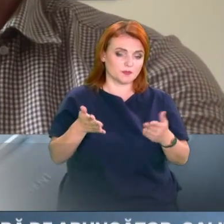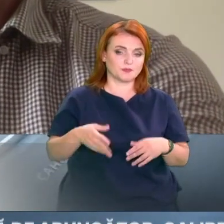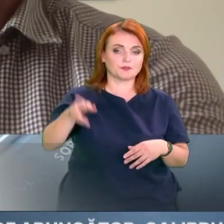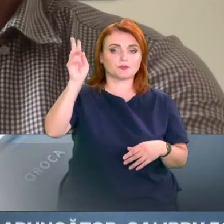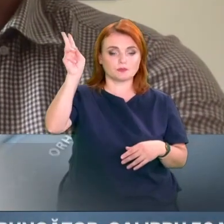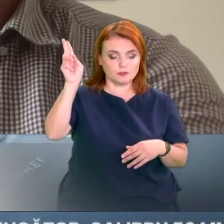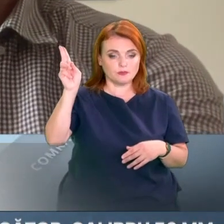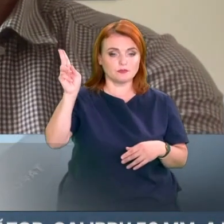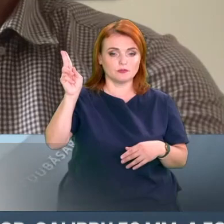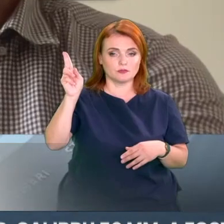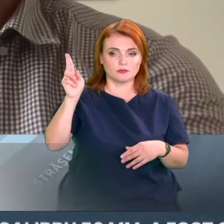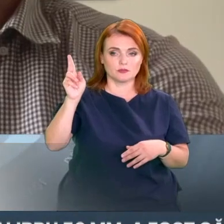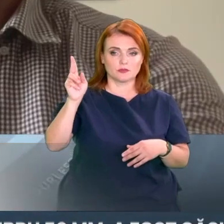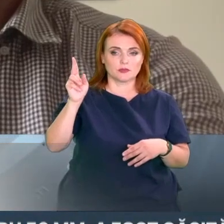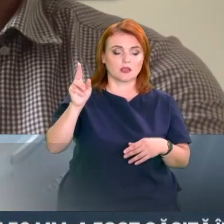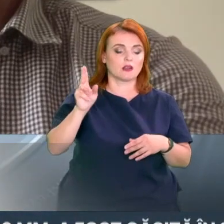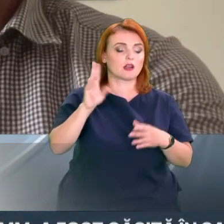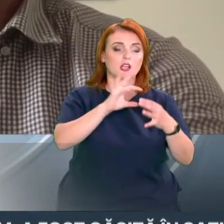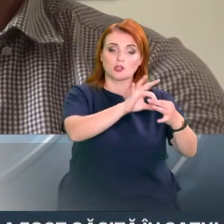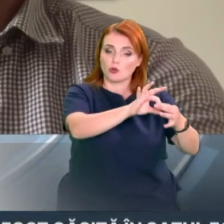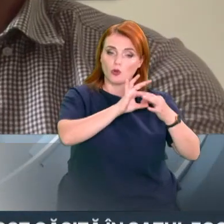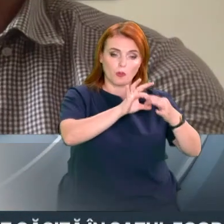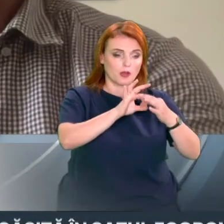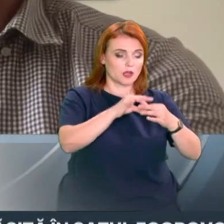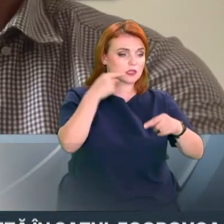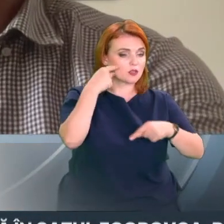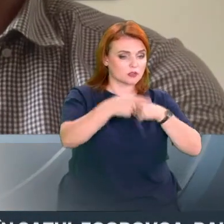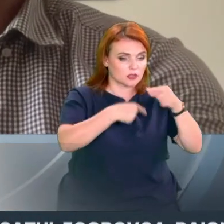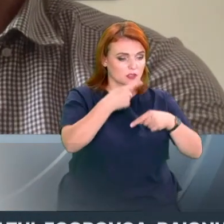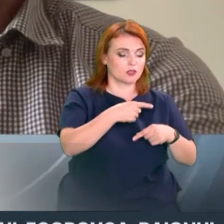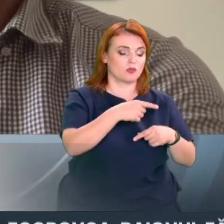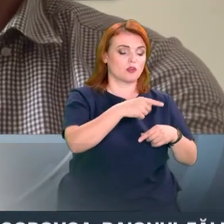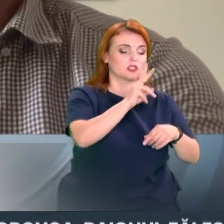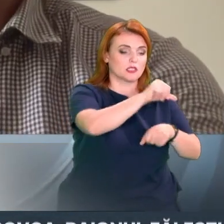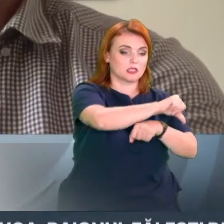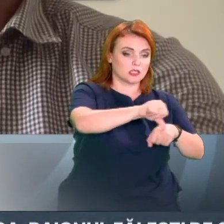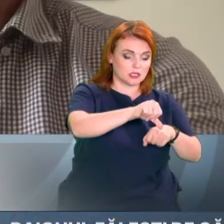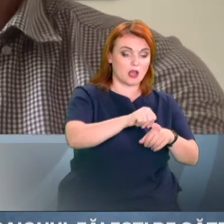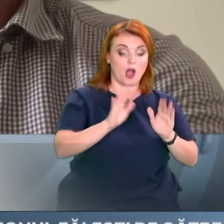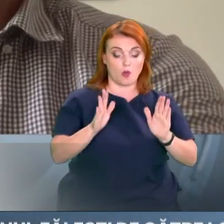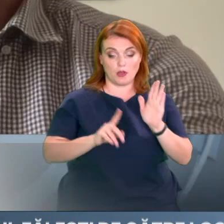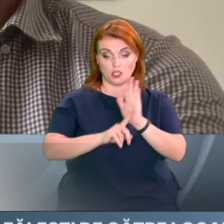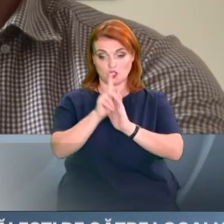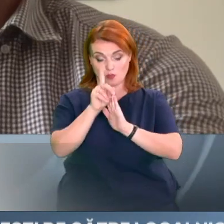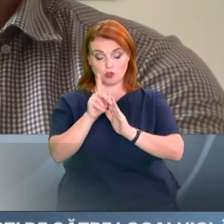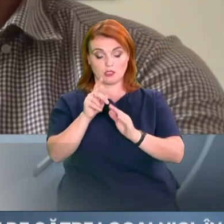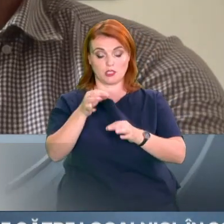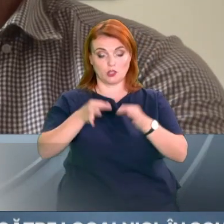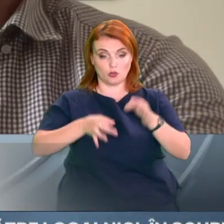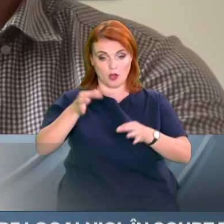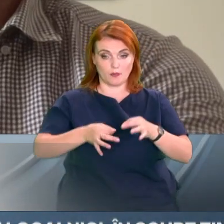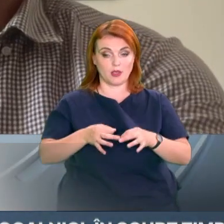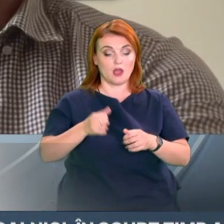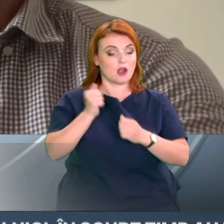care nu cooperează stabil cu cumpărătorii de struguri, acum la început de sezon, în fiecare an apare